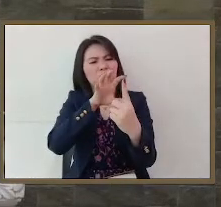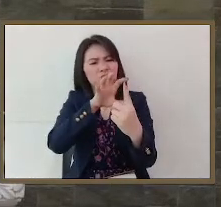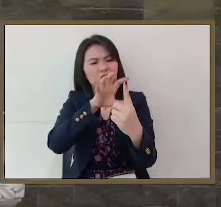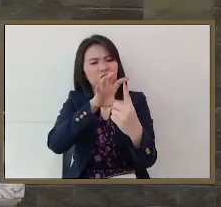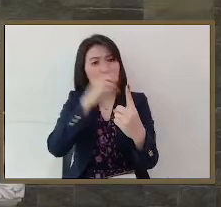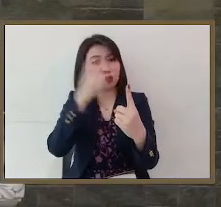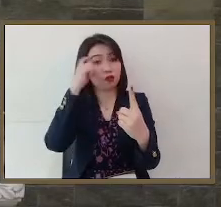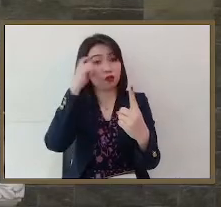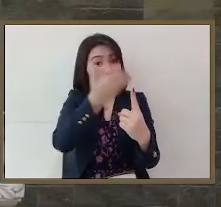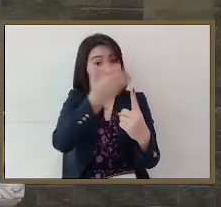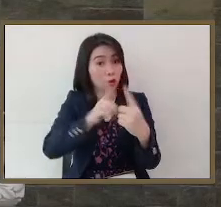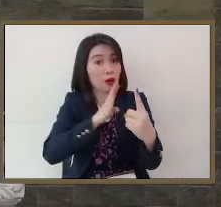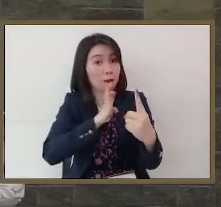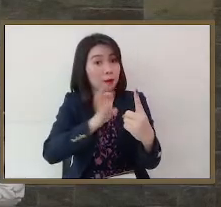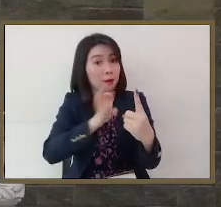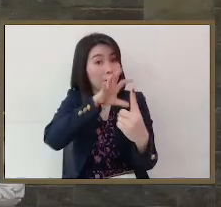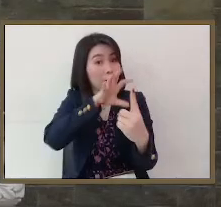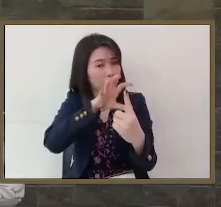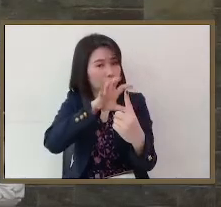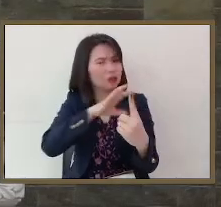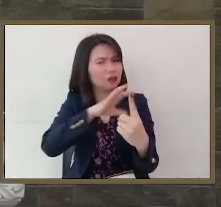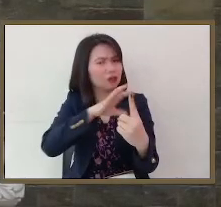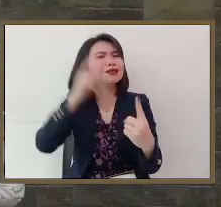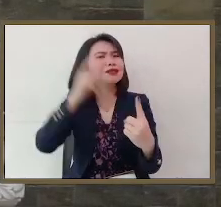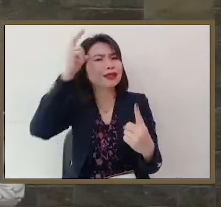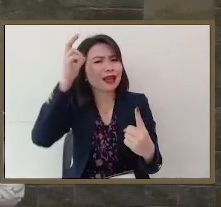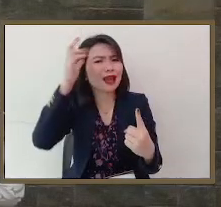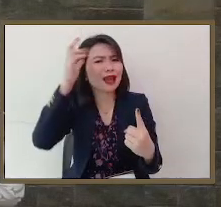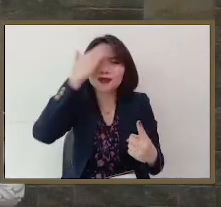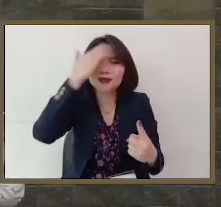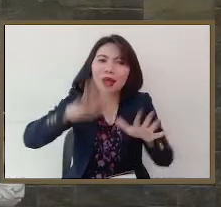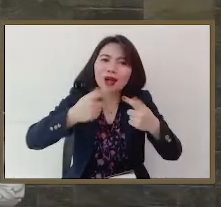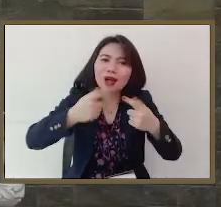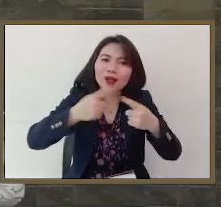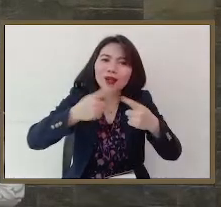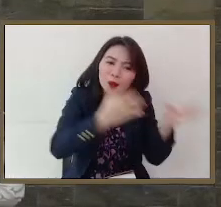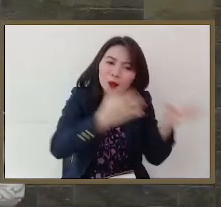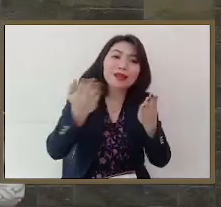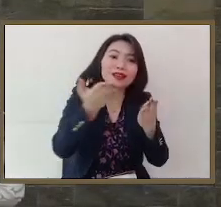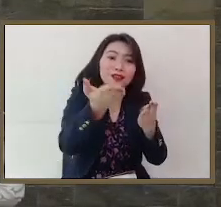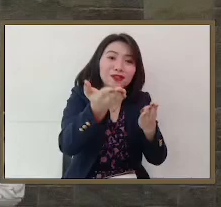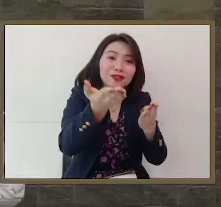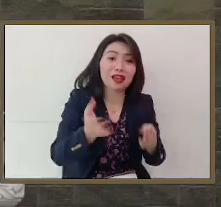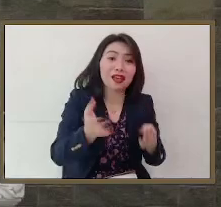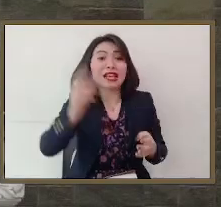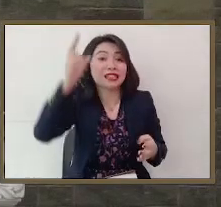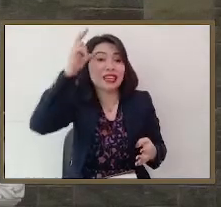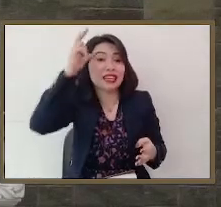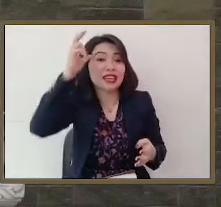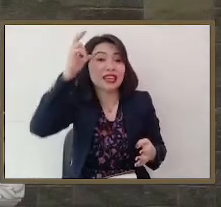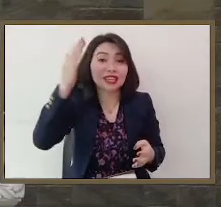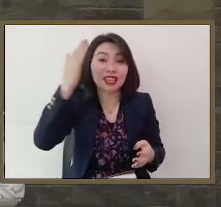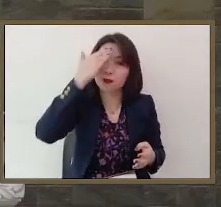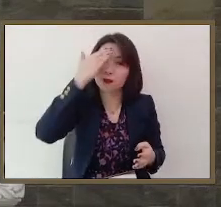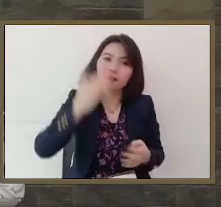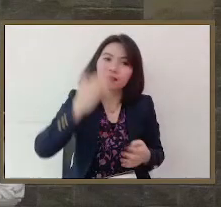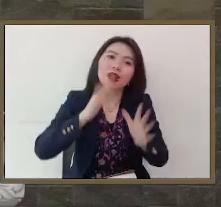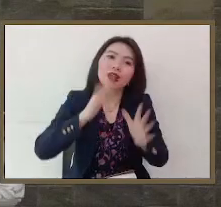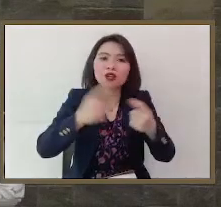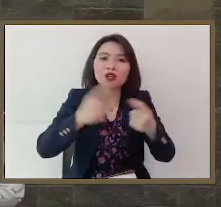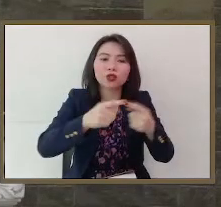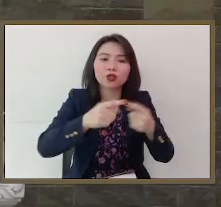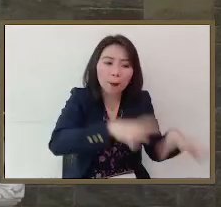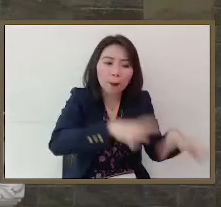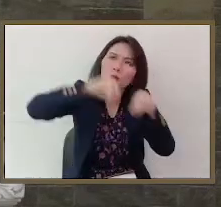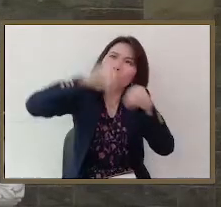maging kilala ka, you know, alam ng Diablo kung paano ka dalhin doon. Alam ng Diablo kung paano ka dadalhin sa tuktok, mga